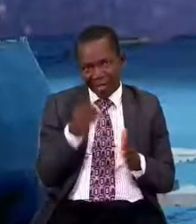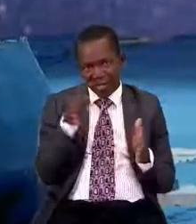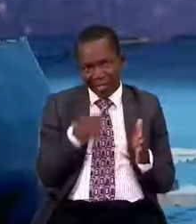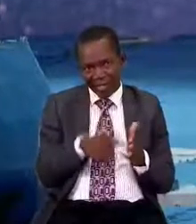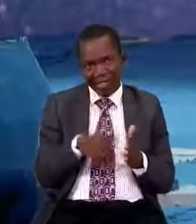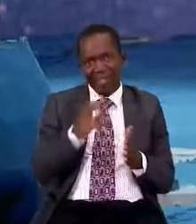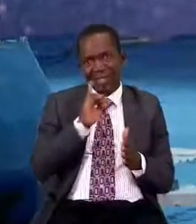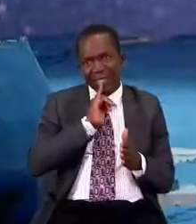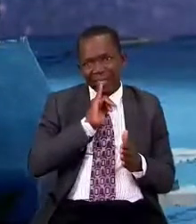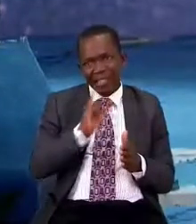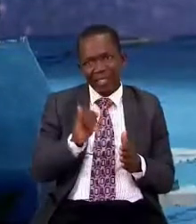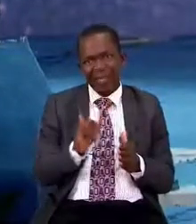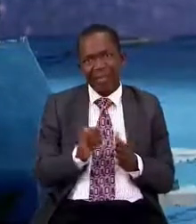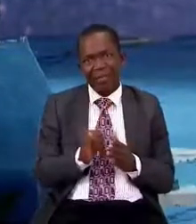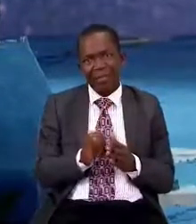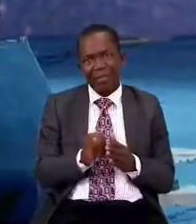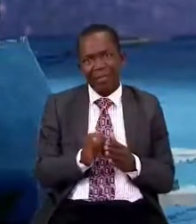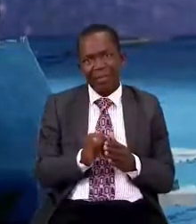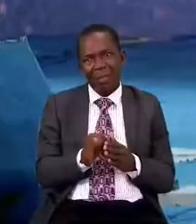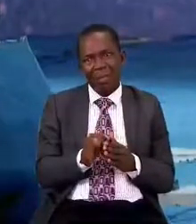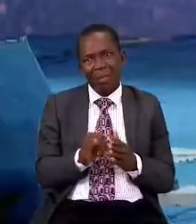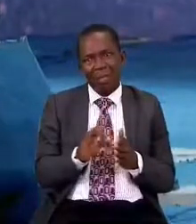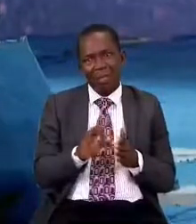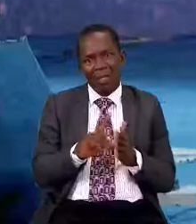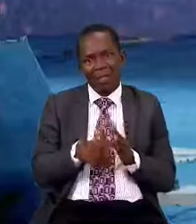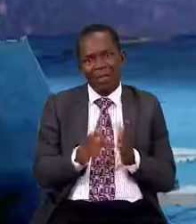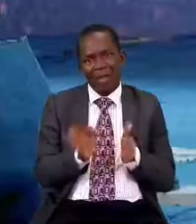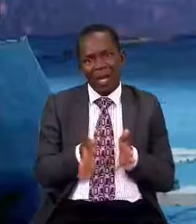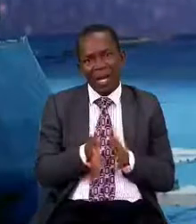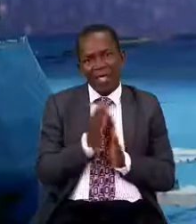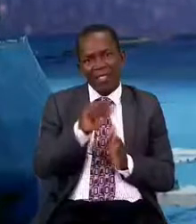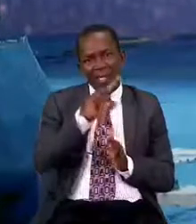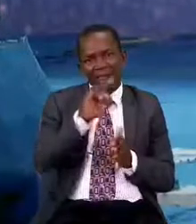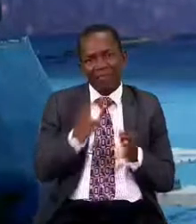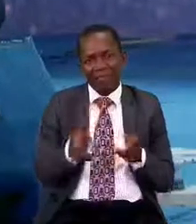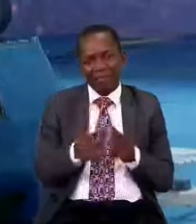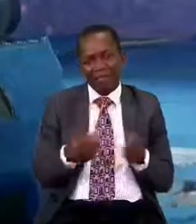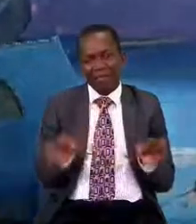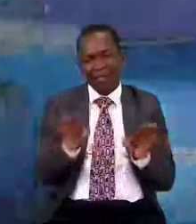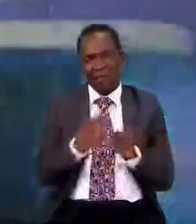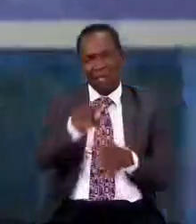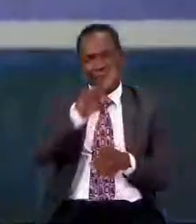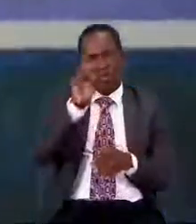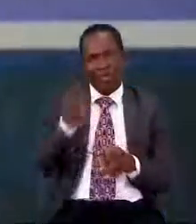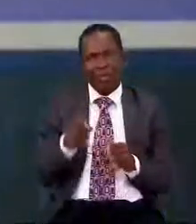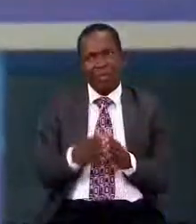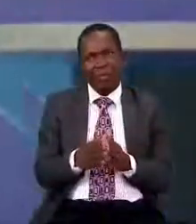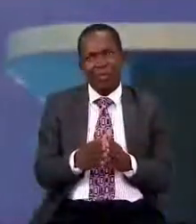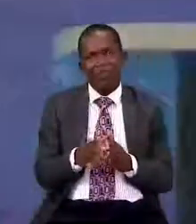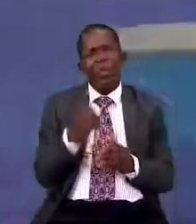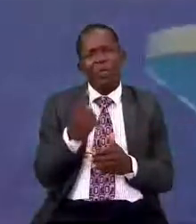question importante. Ils vont dire que dans ta famille, ton grand-père, ton père et les